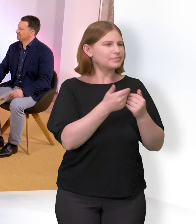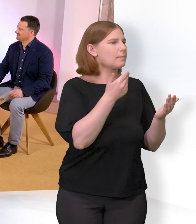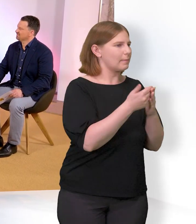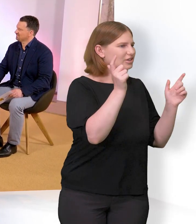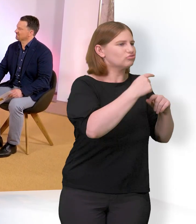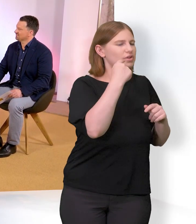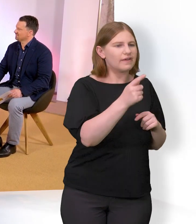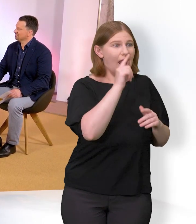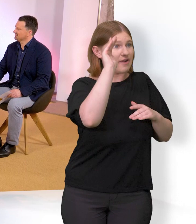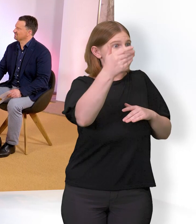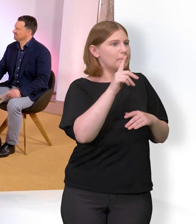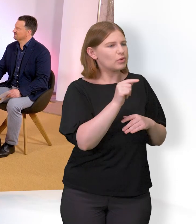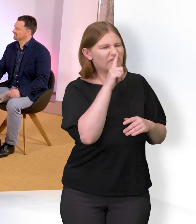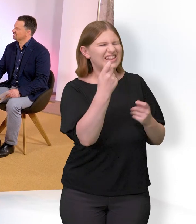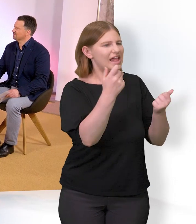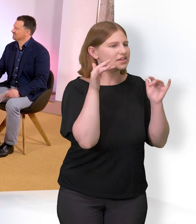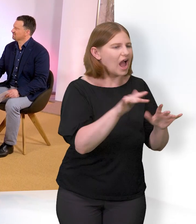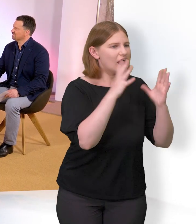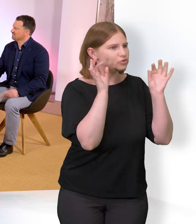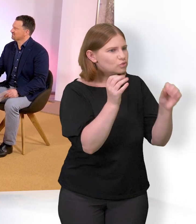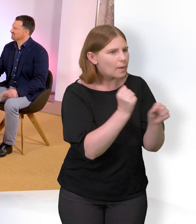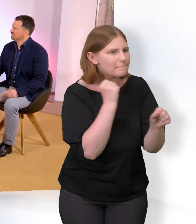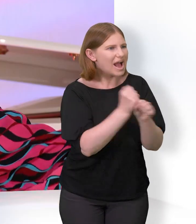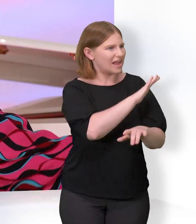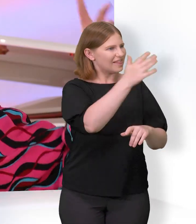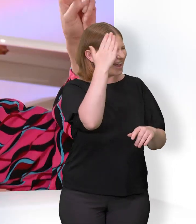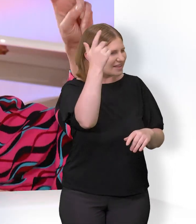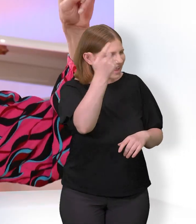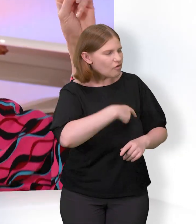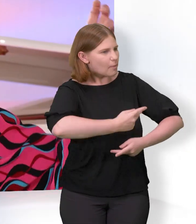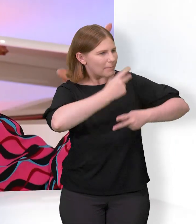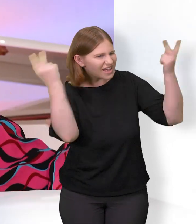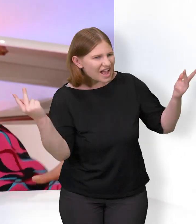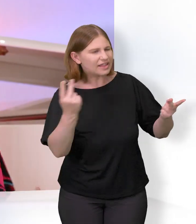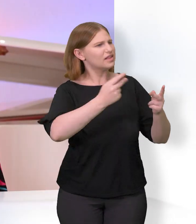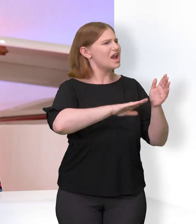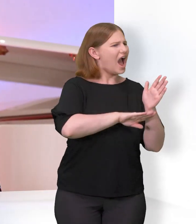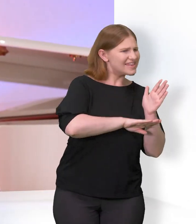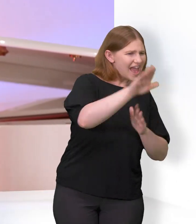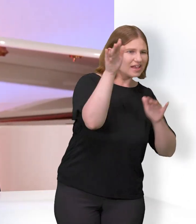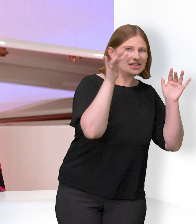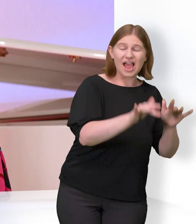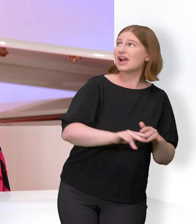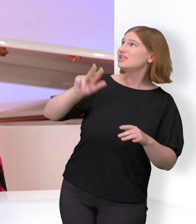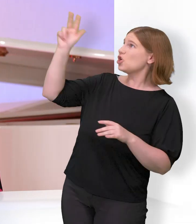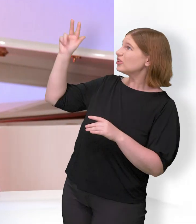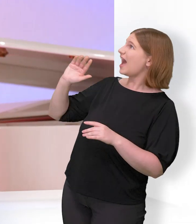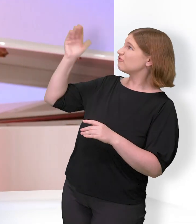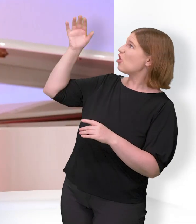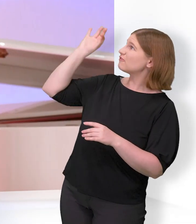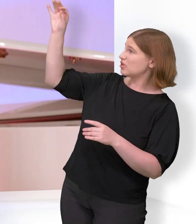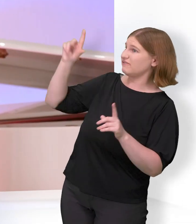kennt und wenn du alles gut machst und wenn du quasi eine Karriere baust auf der Karriereleiter. Aber bei Gott sehe ich,